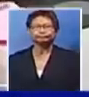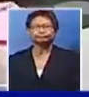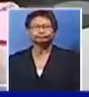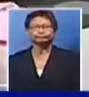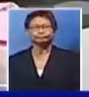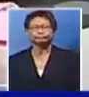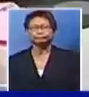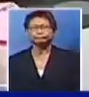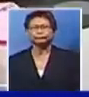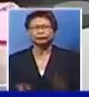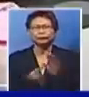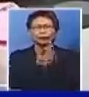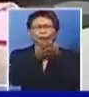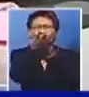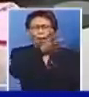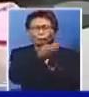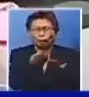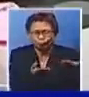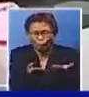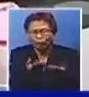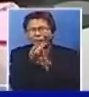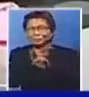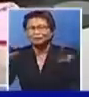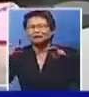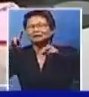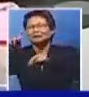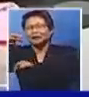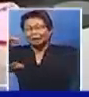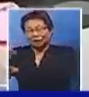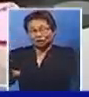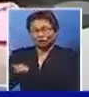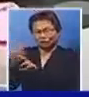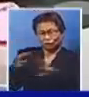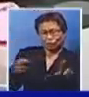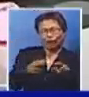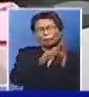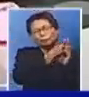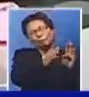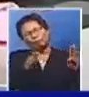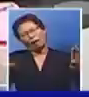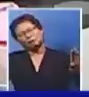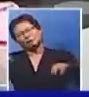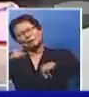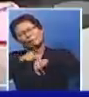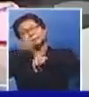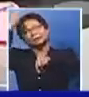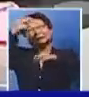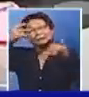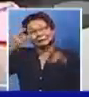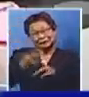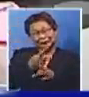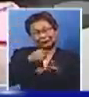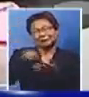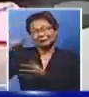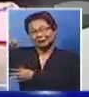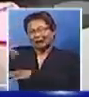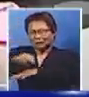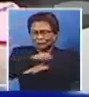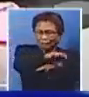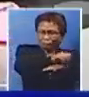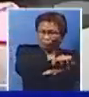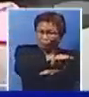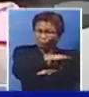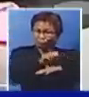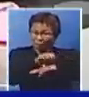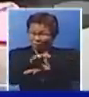Manfaatkan sepenuhnya kemudahan dan perkhidmatan yang disediakan Tabung Haji TH sepanjang musim haji kali ini. Demikian nasihat TH kepada